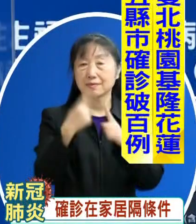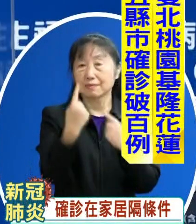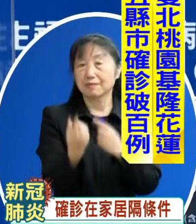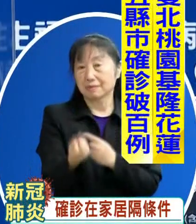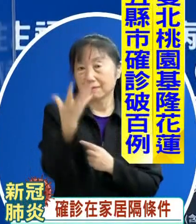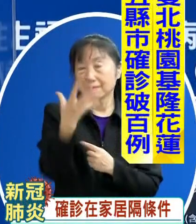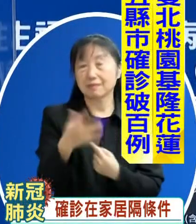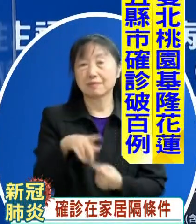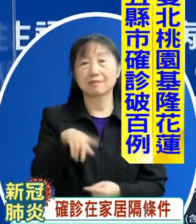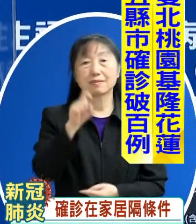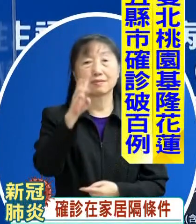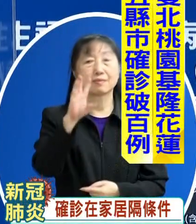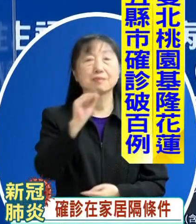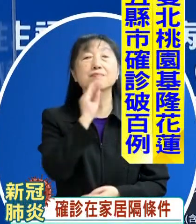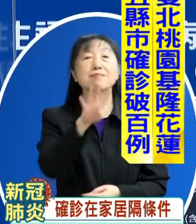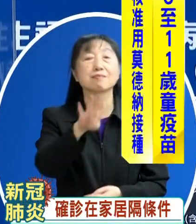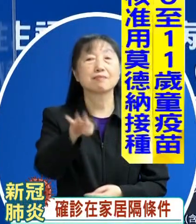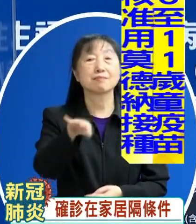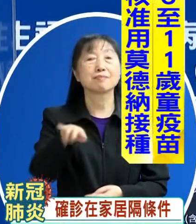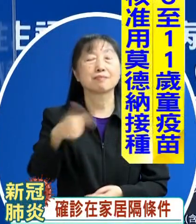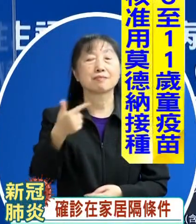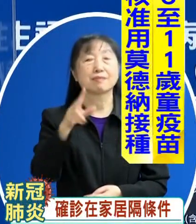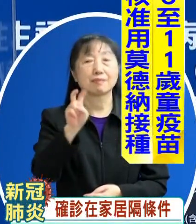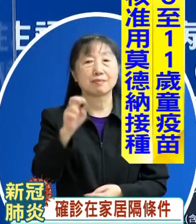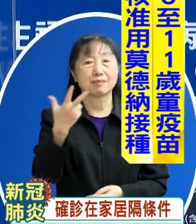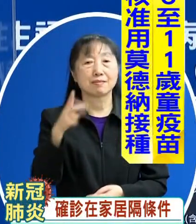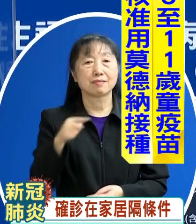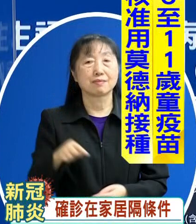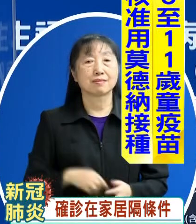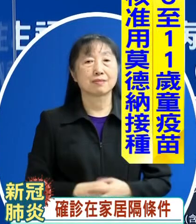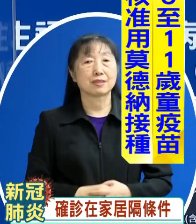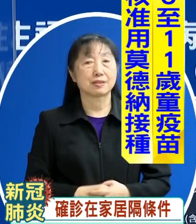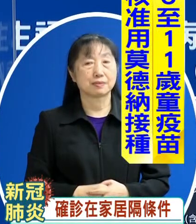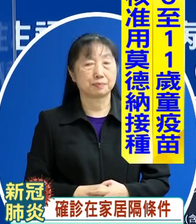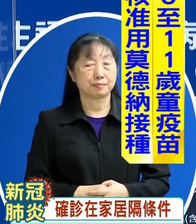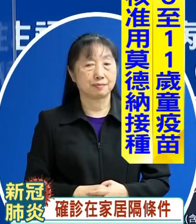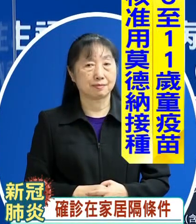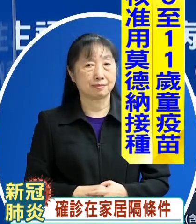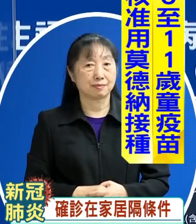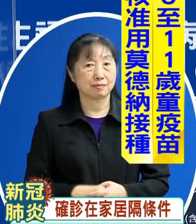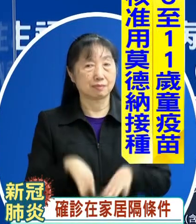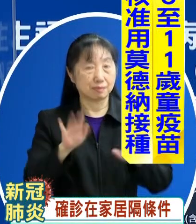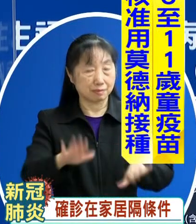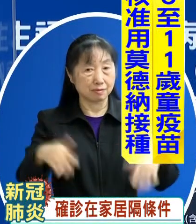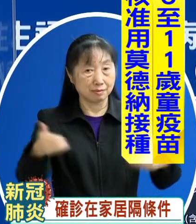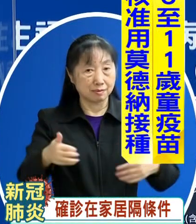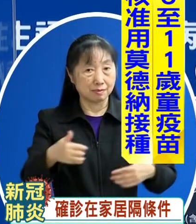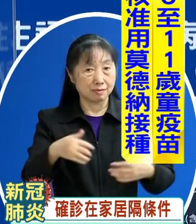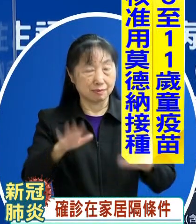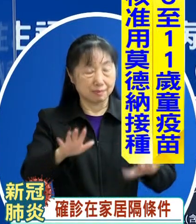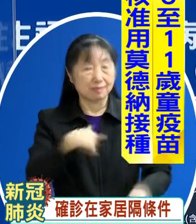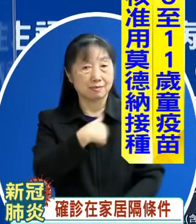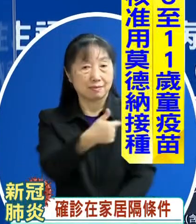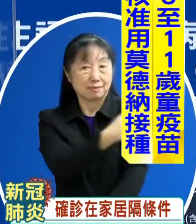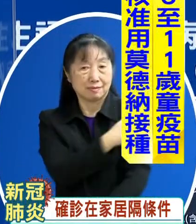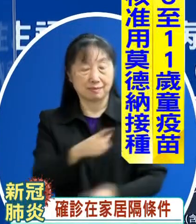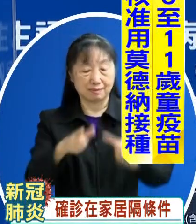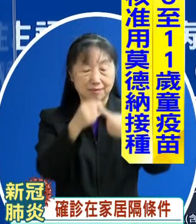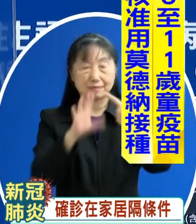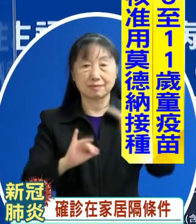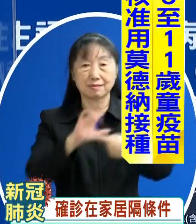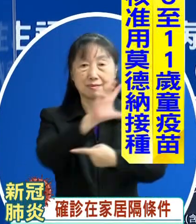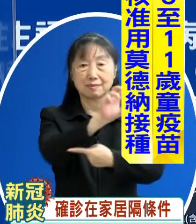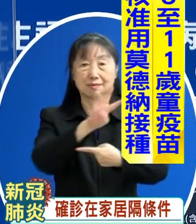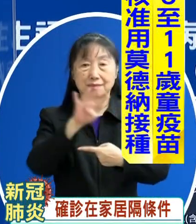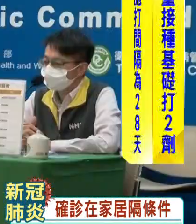况大概会是在20%到30%左右，那么再加上这个疫苗的覆盖率，会不会达到群体免疫呢？